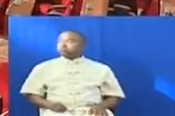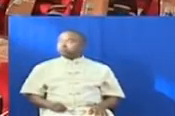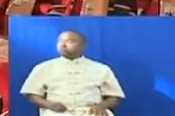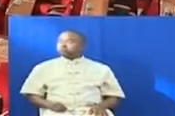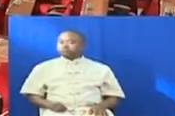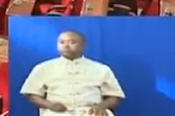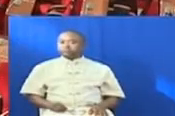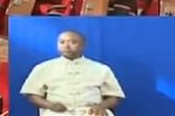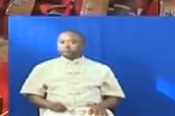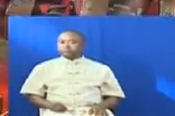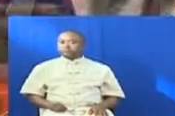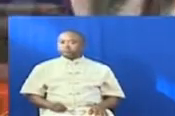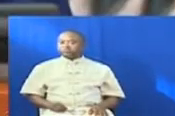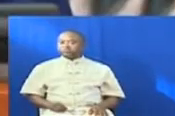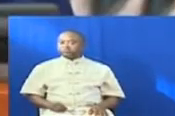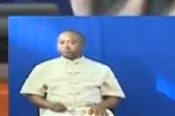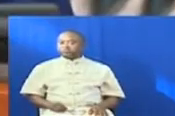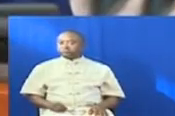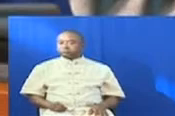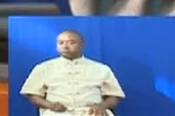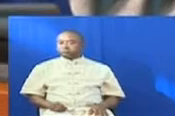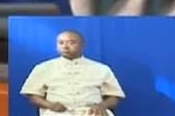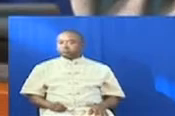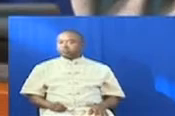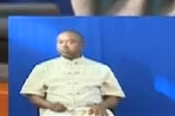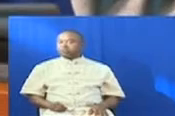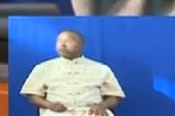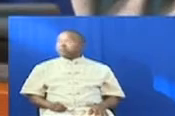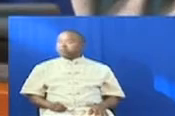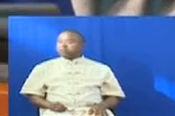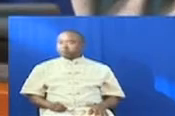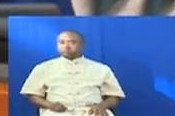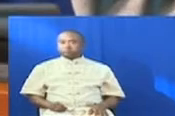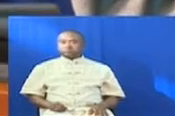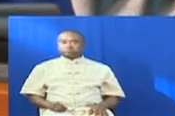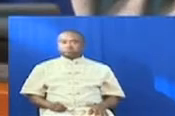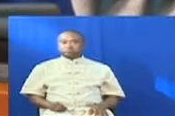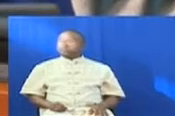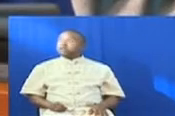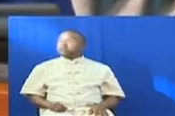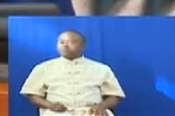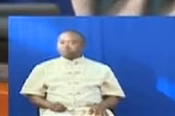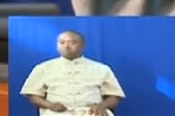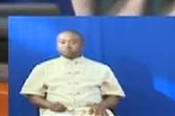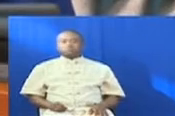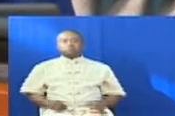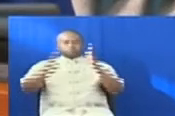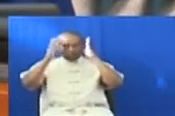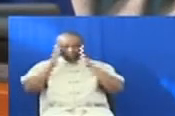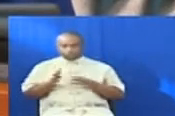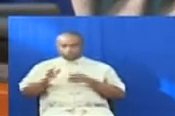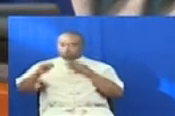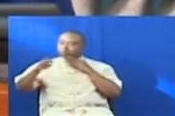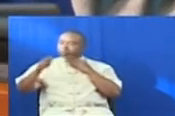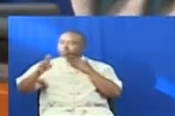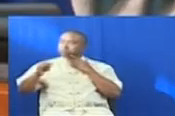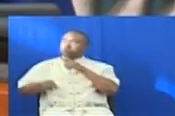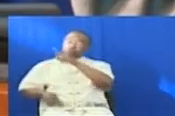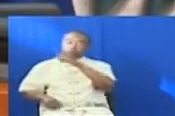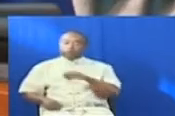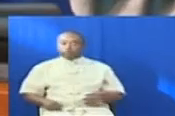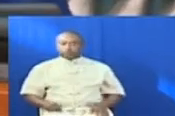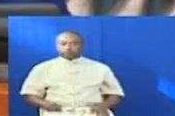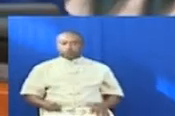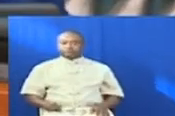sana. Mheshimiwa Jaffer Michael, dakika 5, atafuatiwa na mheshimiwa Dr. Mary Nagu, dakika 5, mheshimiwa Zuberi